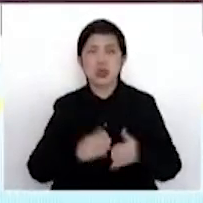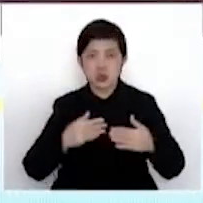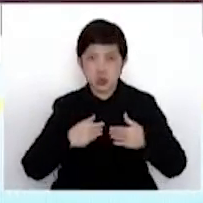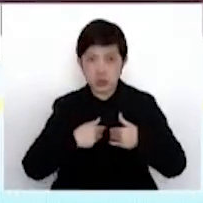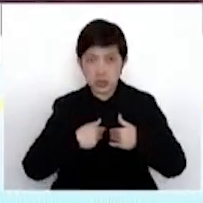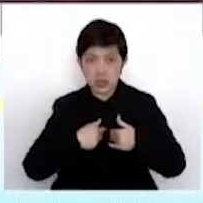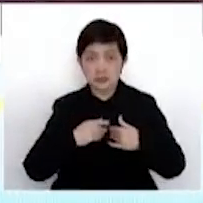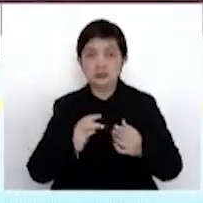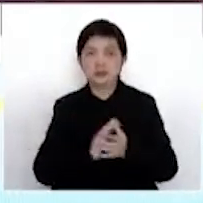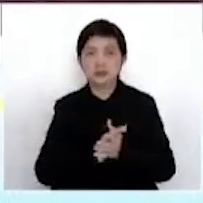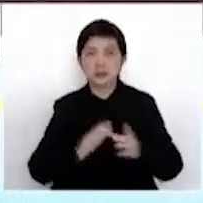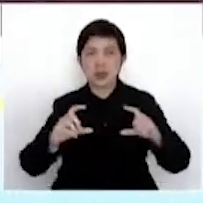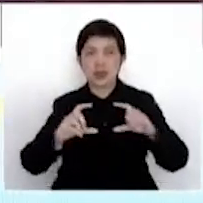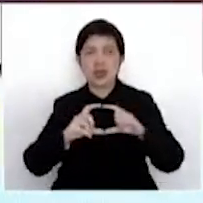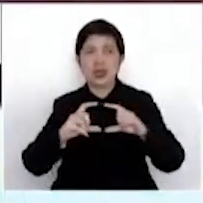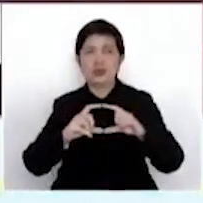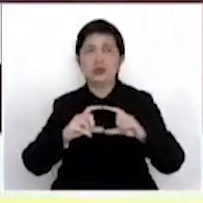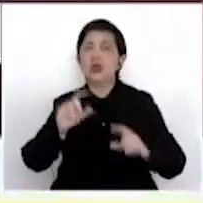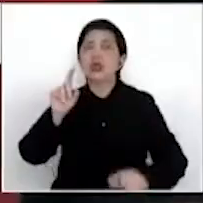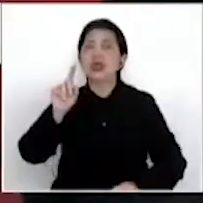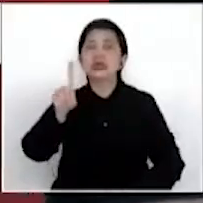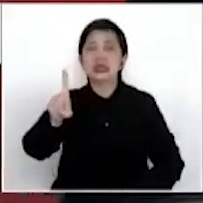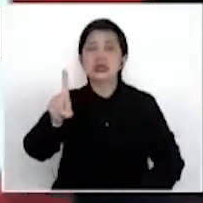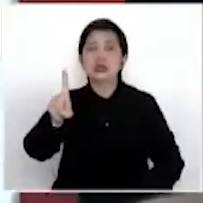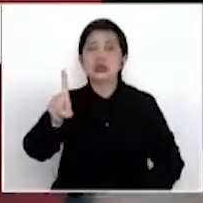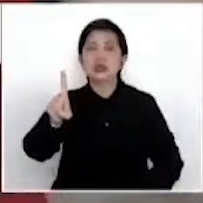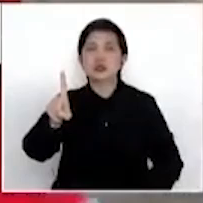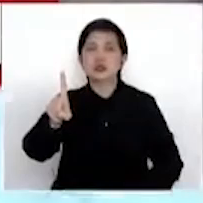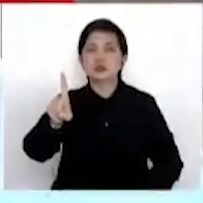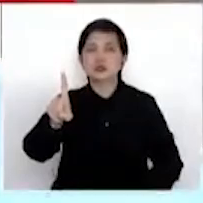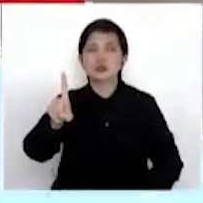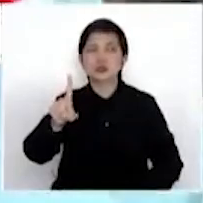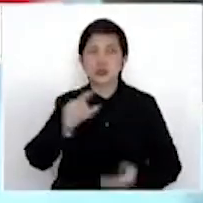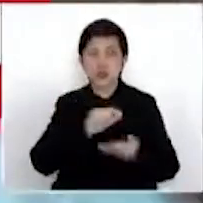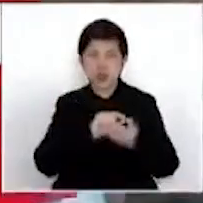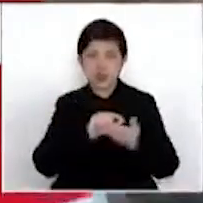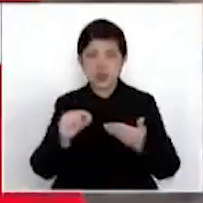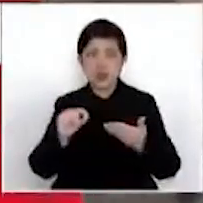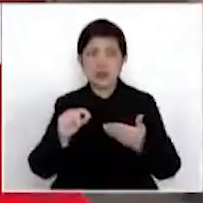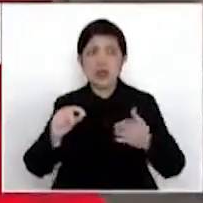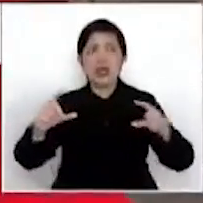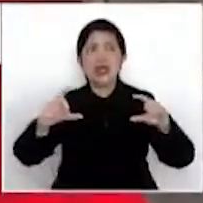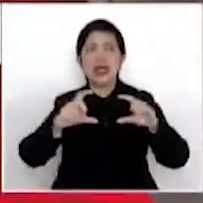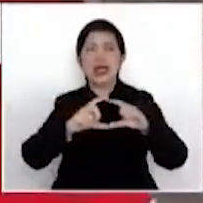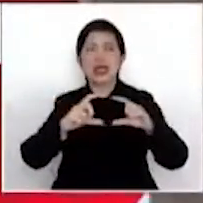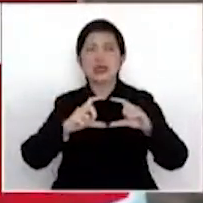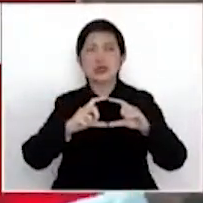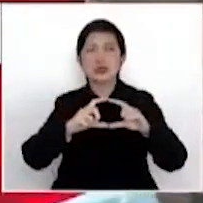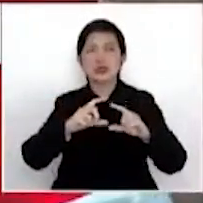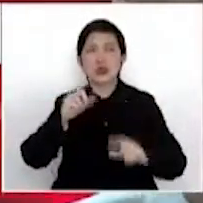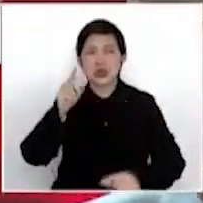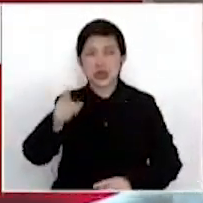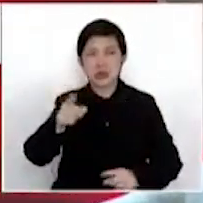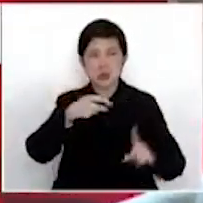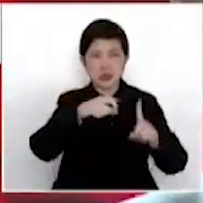kemajuan digital kartunya cukup satu namanya kartu kamu k-nya